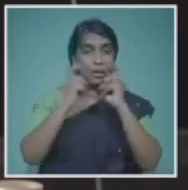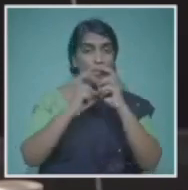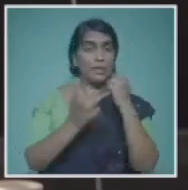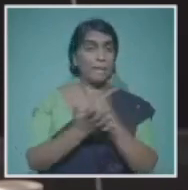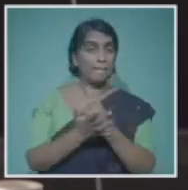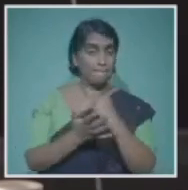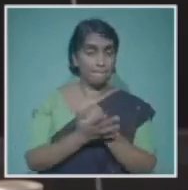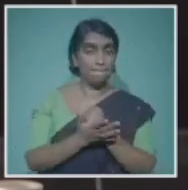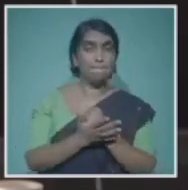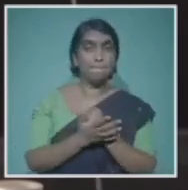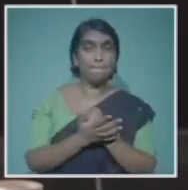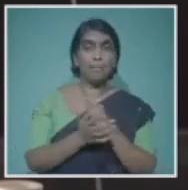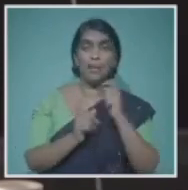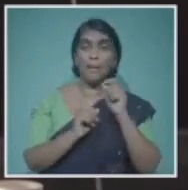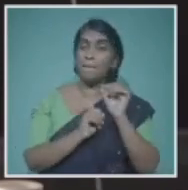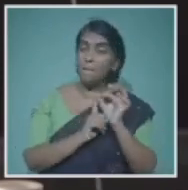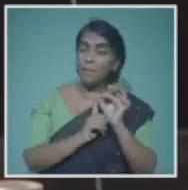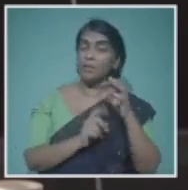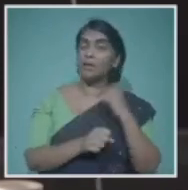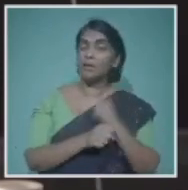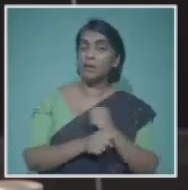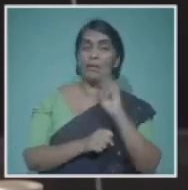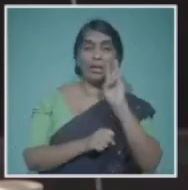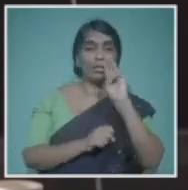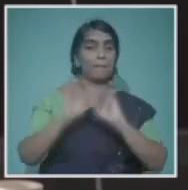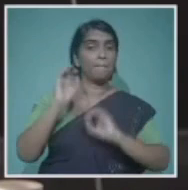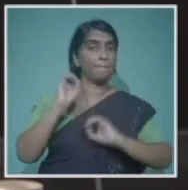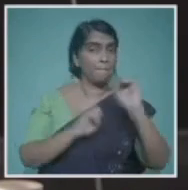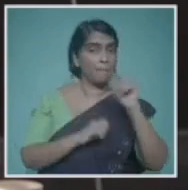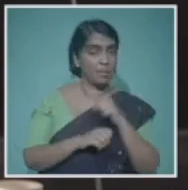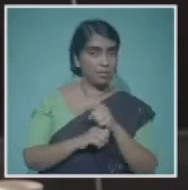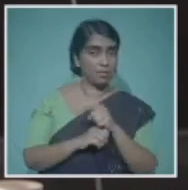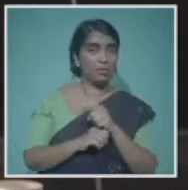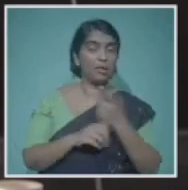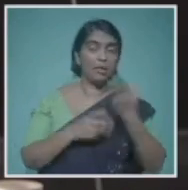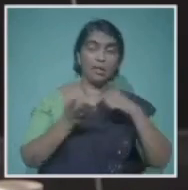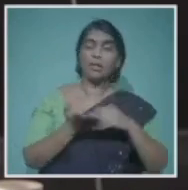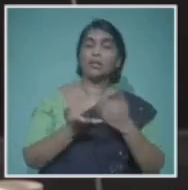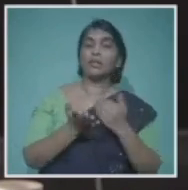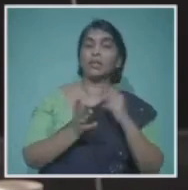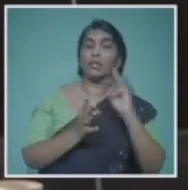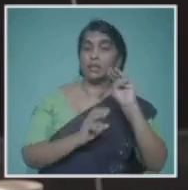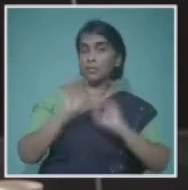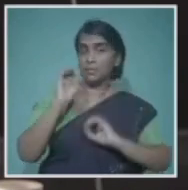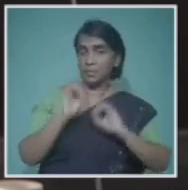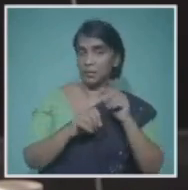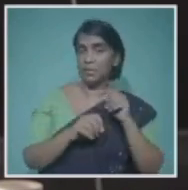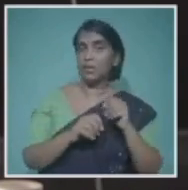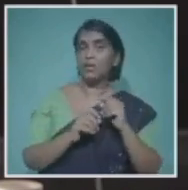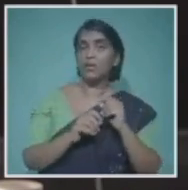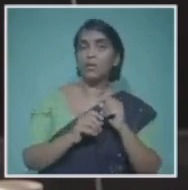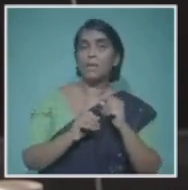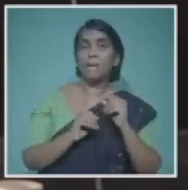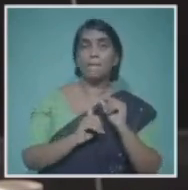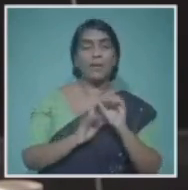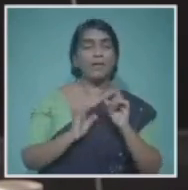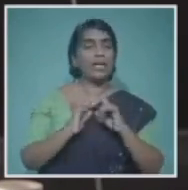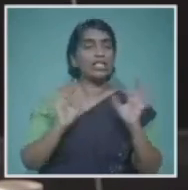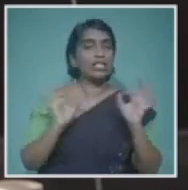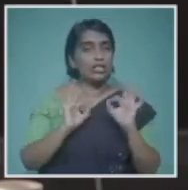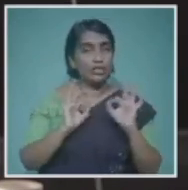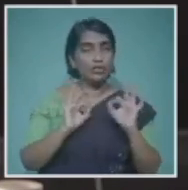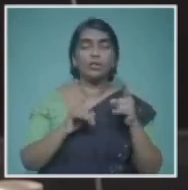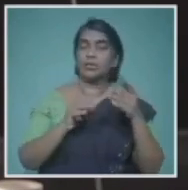තියෙනවා පුද්ගලික සහ රජයේ 130ක් විතර. තව 130ක් විතර තියෙනවා corporation insurance companies